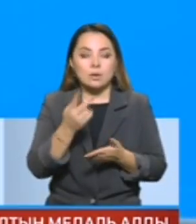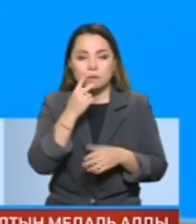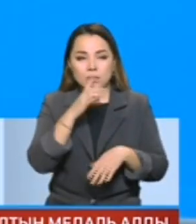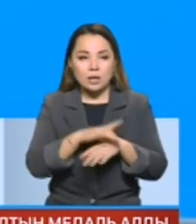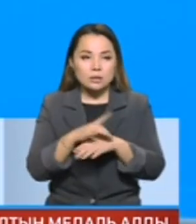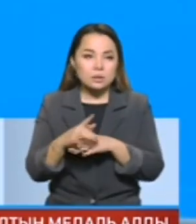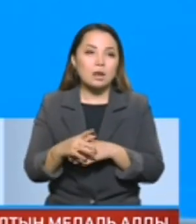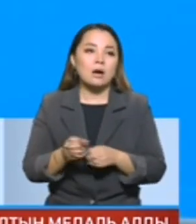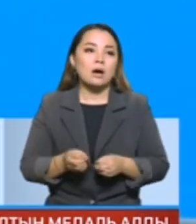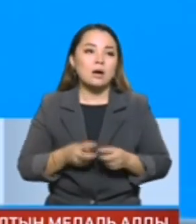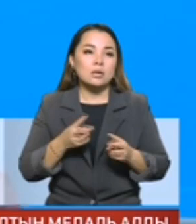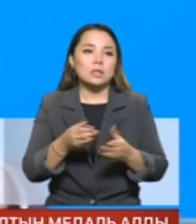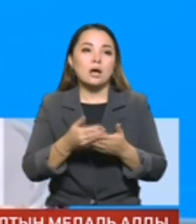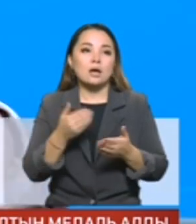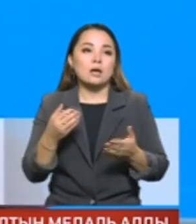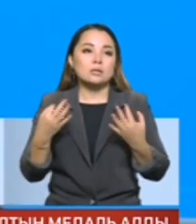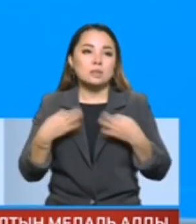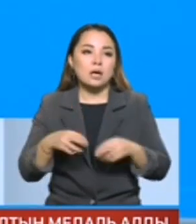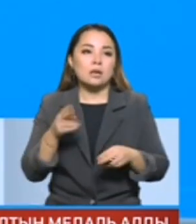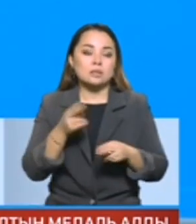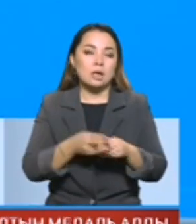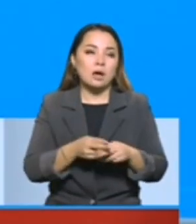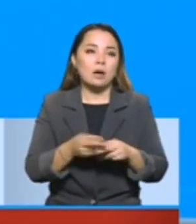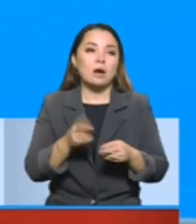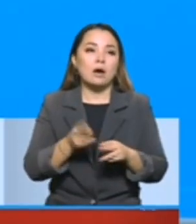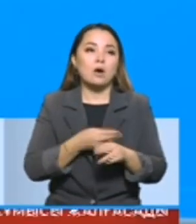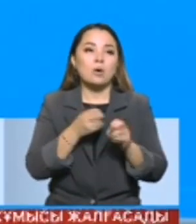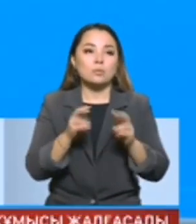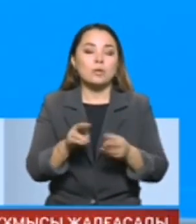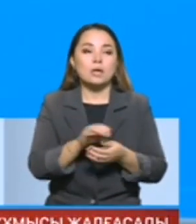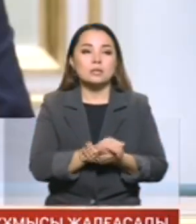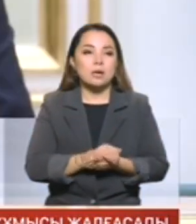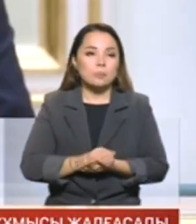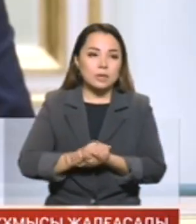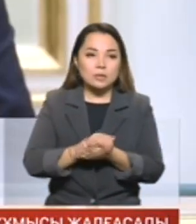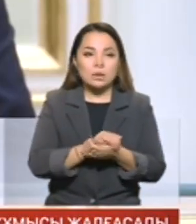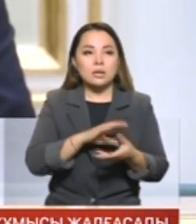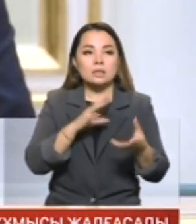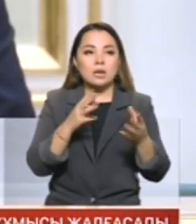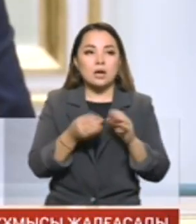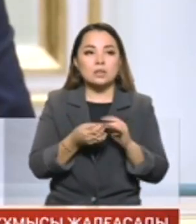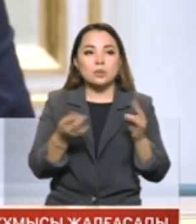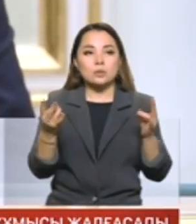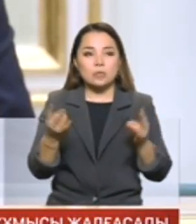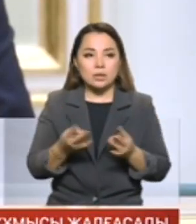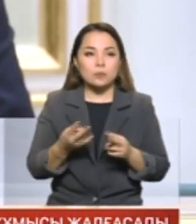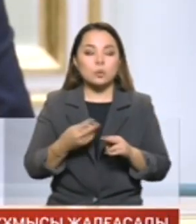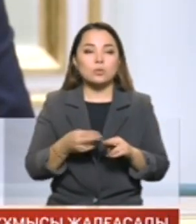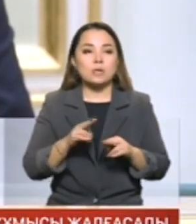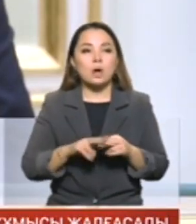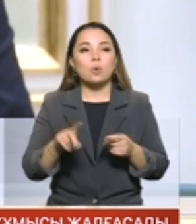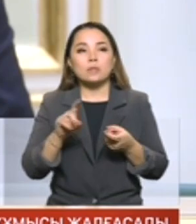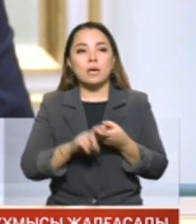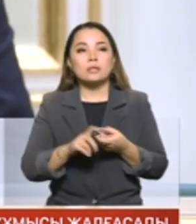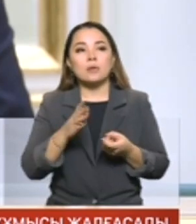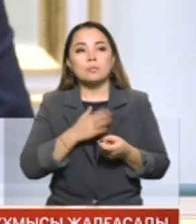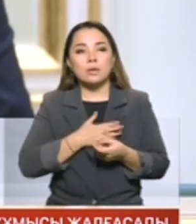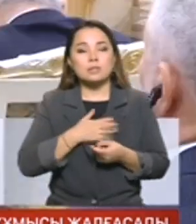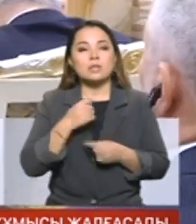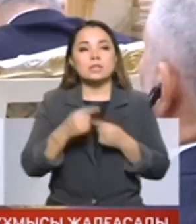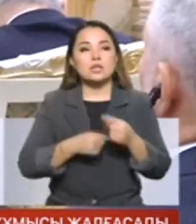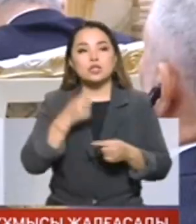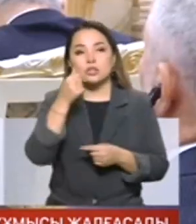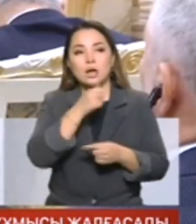қауіптердің алдын алу үшін қауіпсіздік саласындағы ынтымақтастықты нығайтуымыз керек. Осы орайда мен келесі